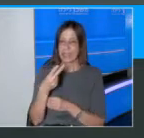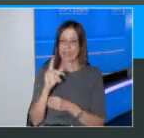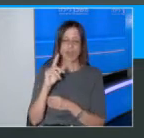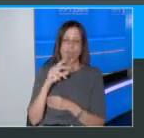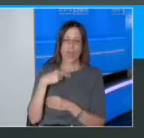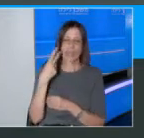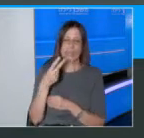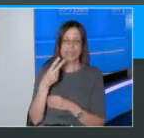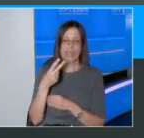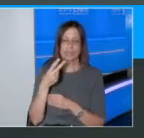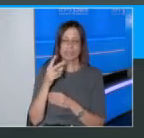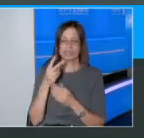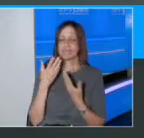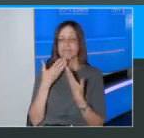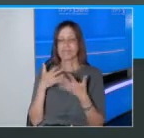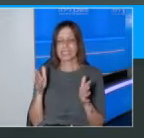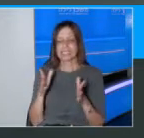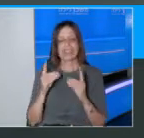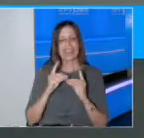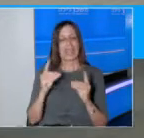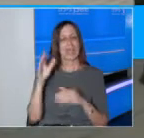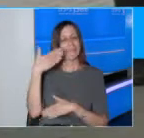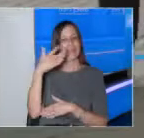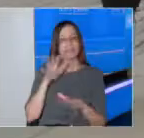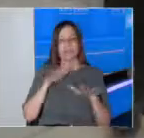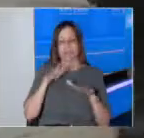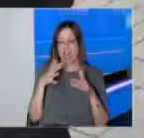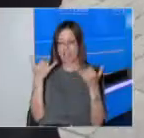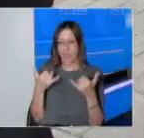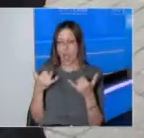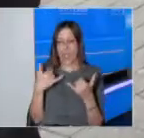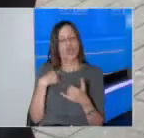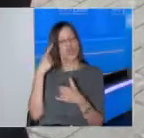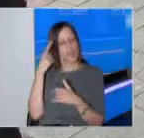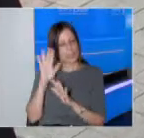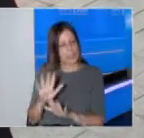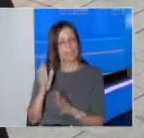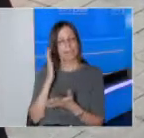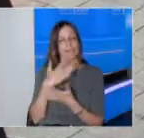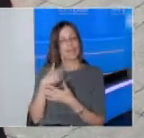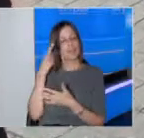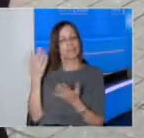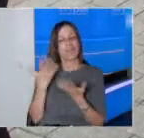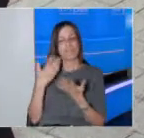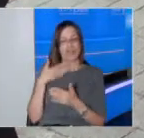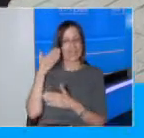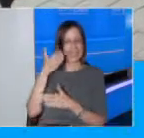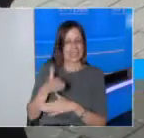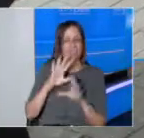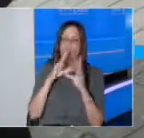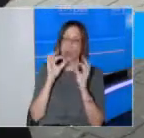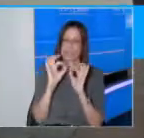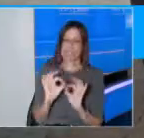לא תהיה פריצה דרך מדינית בממשלה הנוכחית. אנחנו יודעים את זה, ידענו לאן נכנסנו, והכל